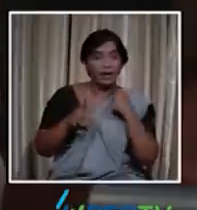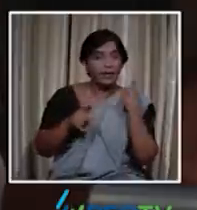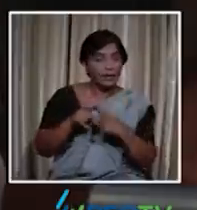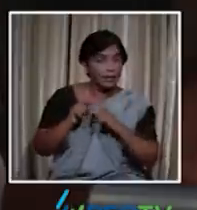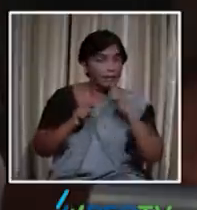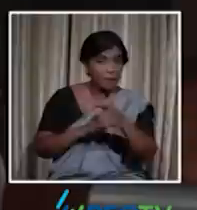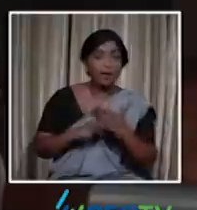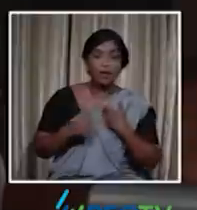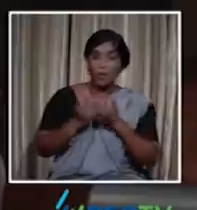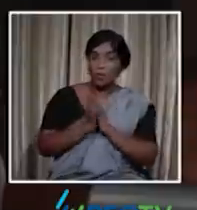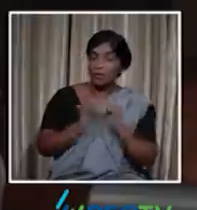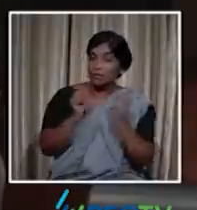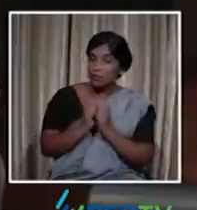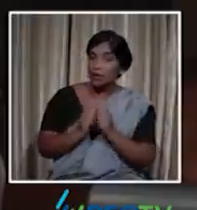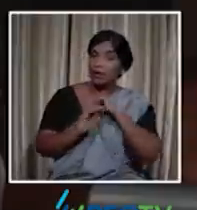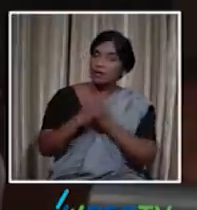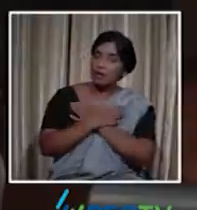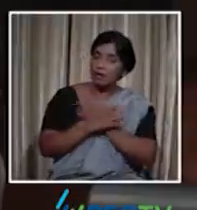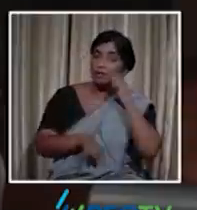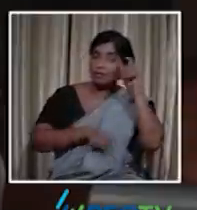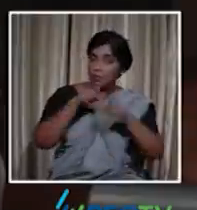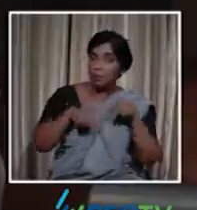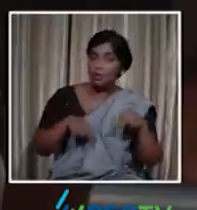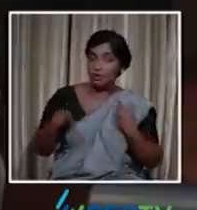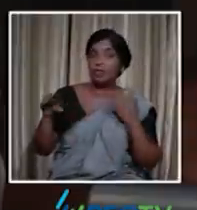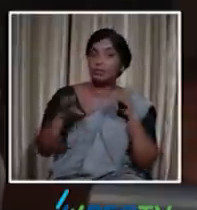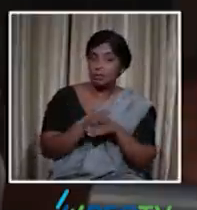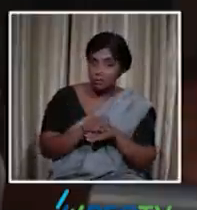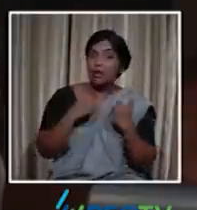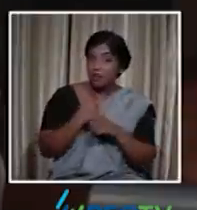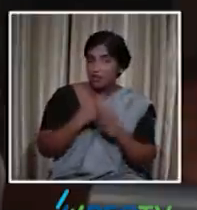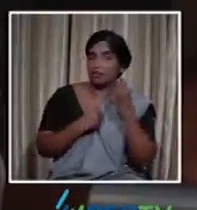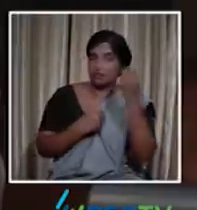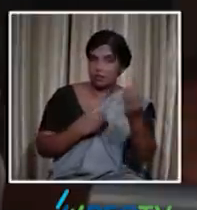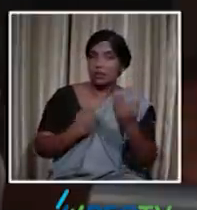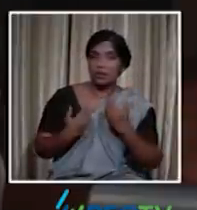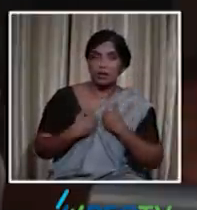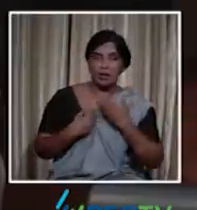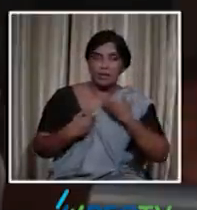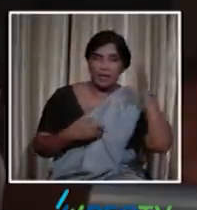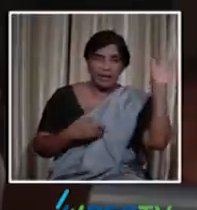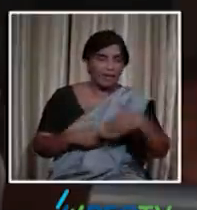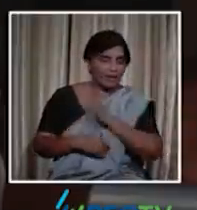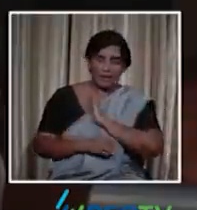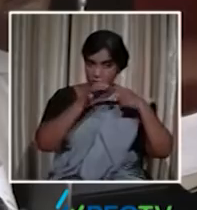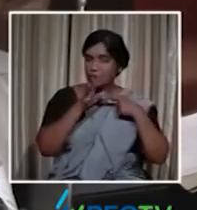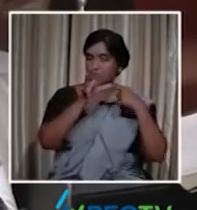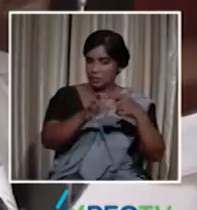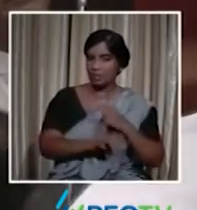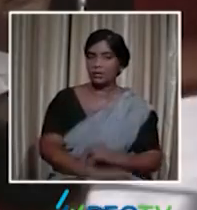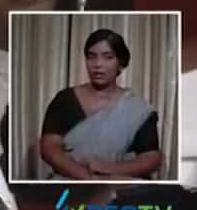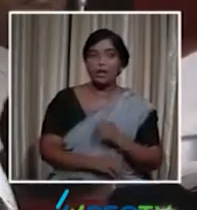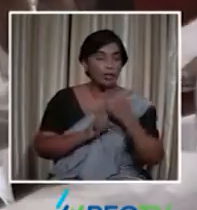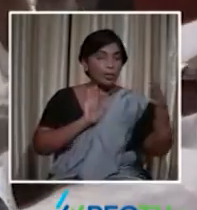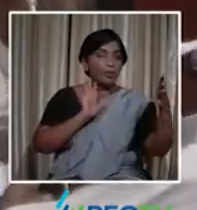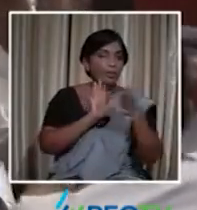තමන් වෙනුවෙන් වැඩ කරපු රටට ආදරය කරන මිනිස්සුන්ට මේකට එන්න අවශ්‍ය පාර සලසලා දෙන්න. අපි නම් එන්නේ නැහැ මේ පැත්ත පළාතේවත්. ඊට පස්සේ ආණ්ඩුවට